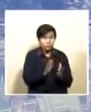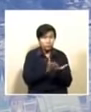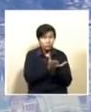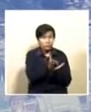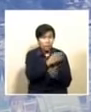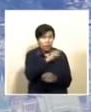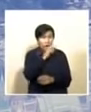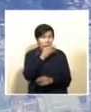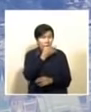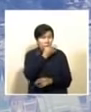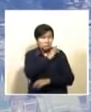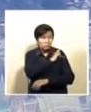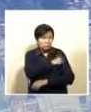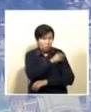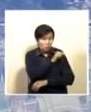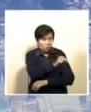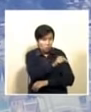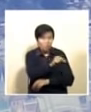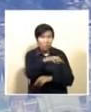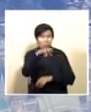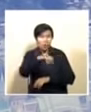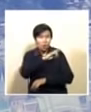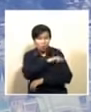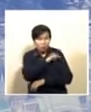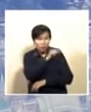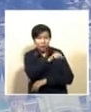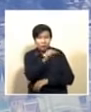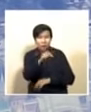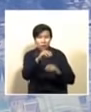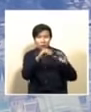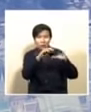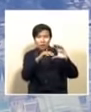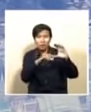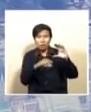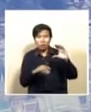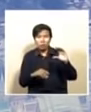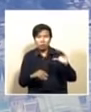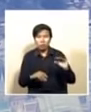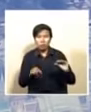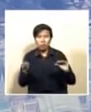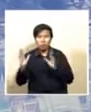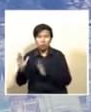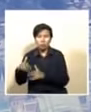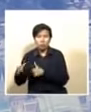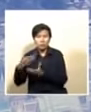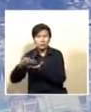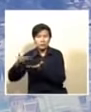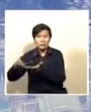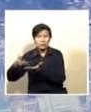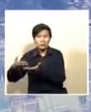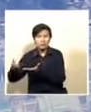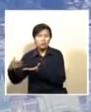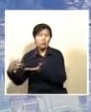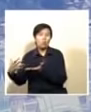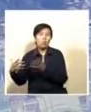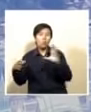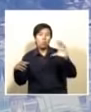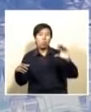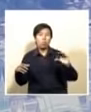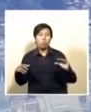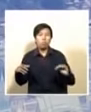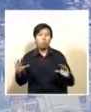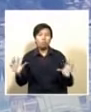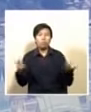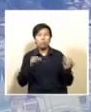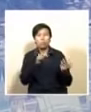พอซึ่งเป็นปัญหามากเพราะสถานพยาบาลคือแหล่งที่จะเผยแพร่เชื้อหรือเป็นแหล่งที่เกิดการแพร่ระบา